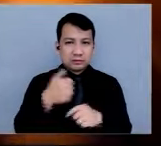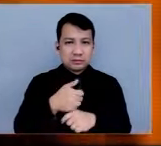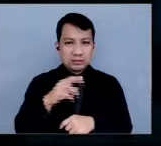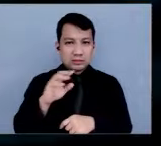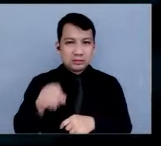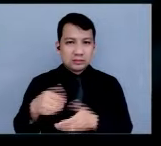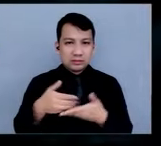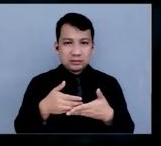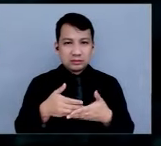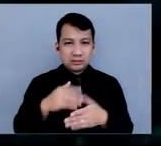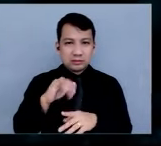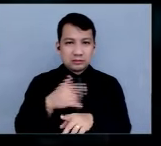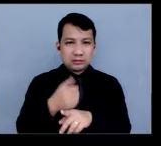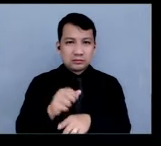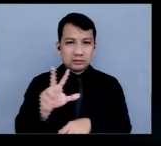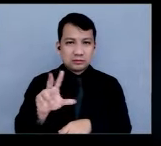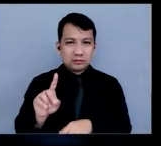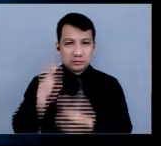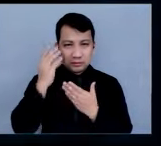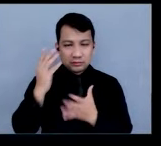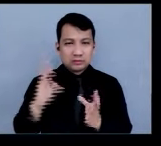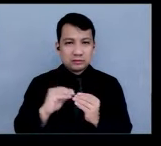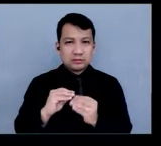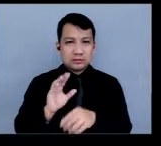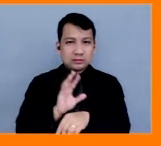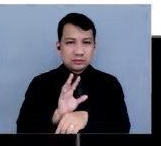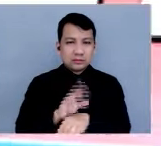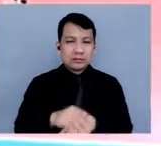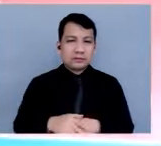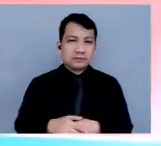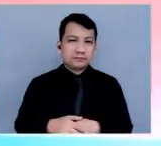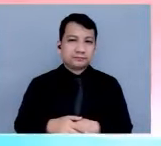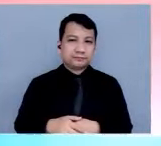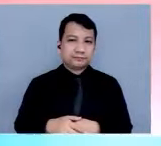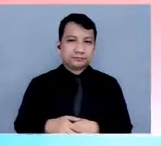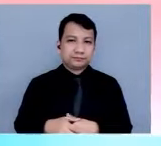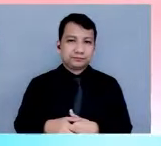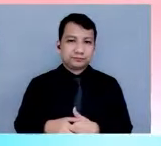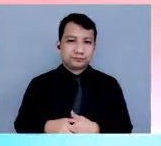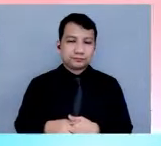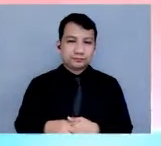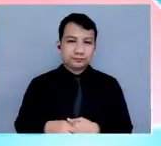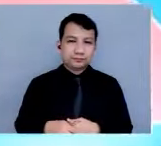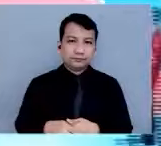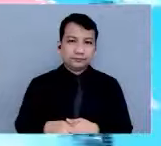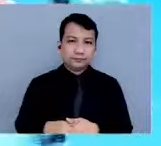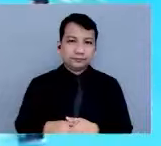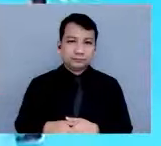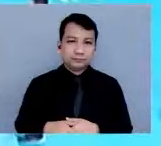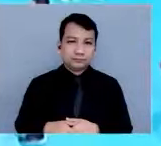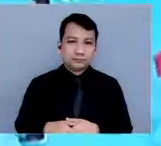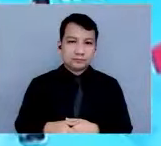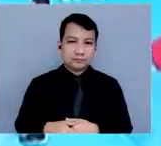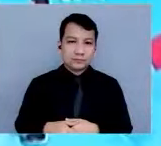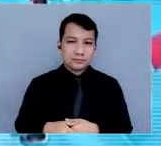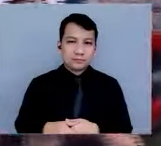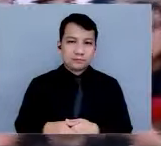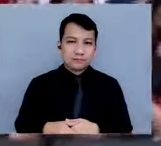sa July 31 sa mga siniha. What? Slay ba ka mo? Again, Gumabaw,